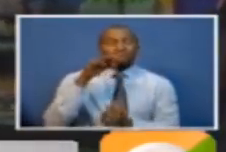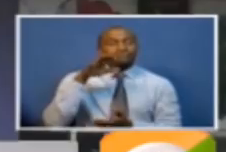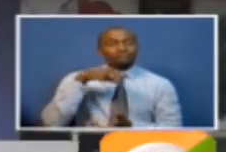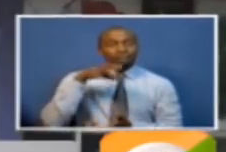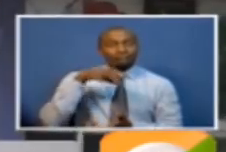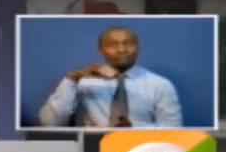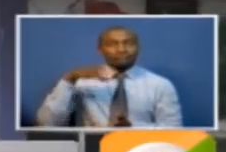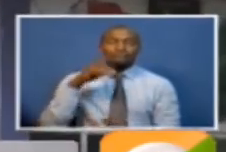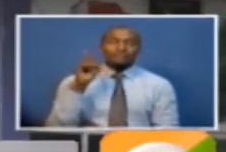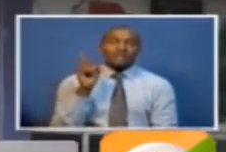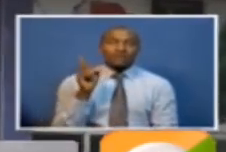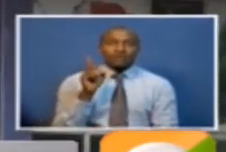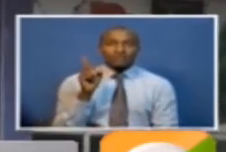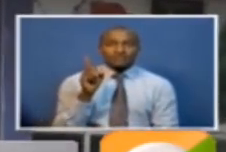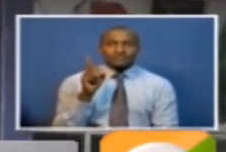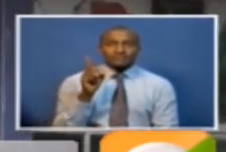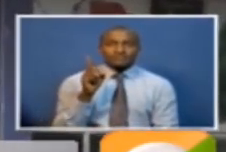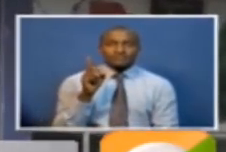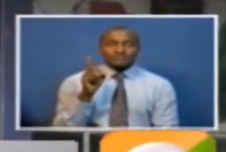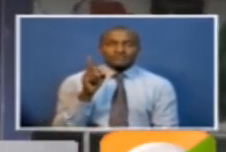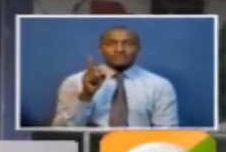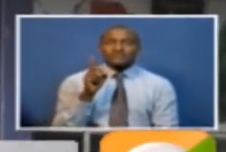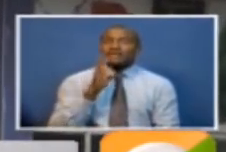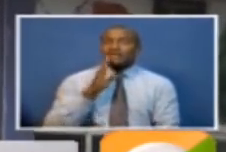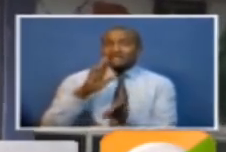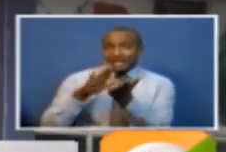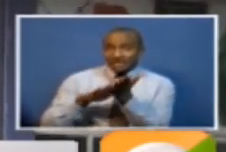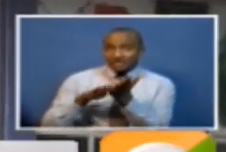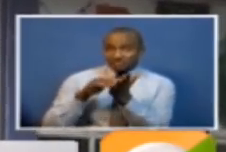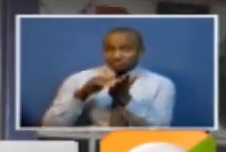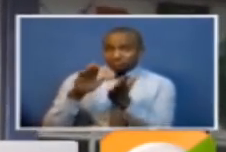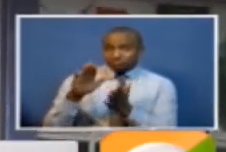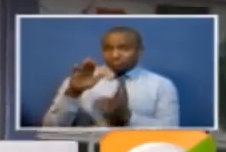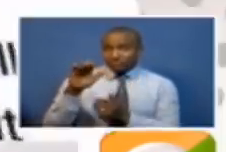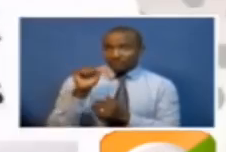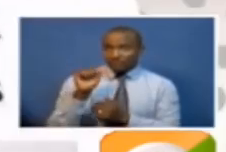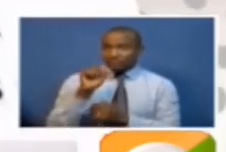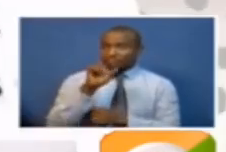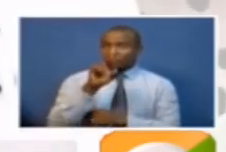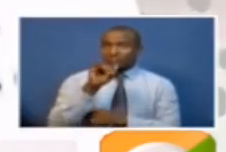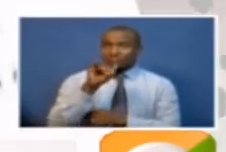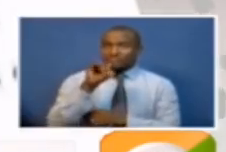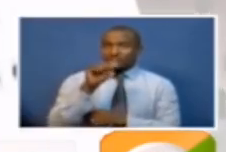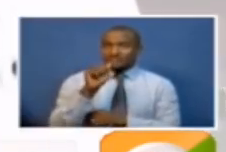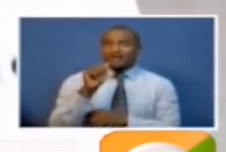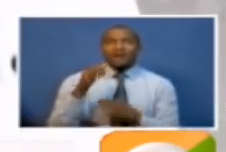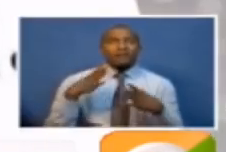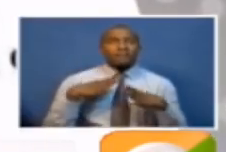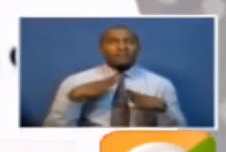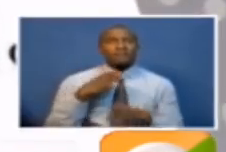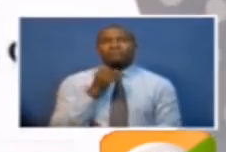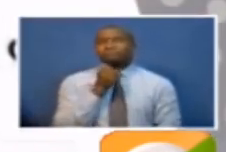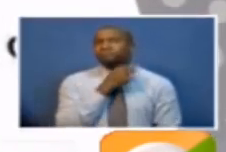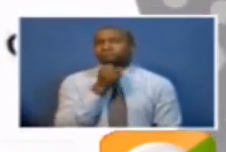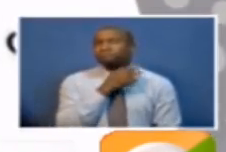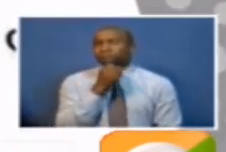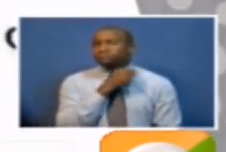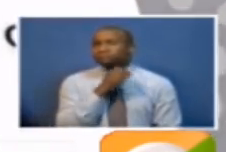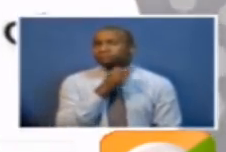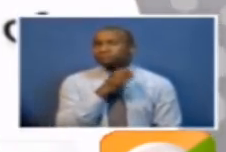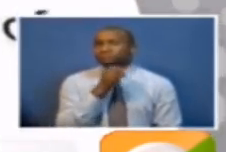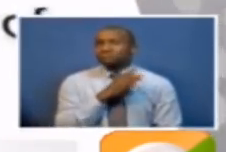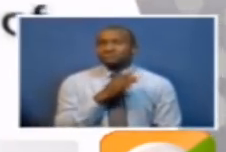Nairobi. Barua pepe hiyo iliyotumwa na mtaalamu huyo Rita Patel imezua mjadala na kupelekea usimamizi wa duka